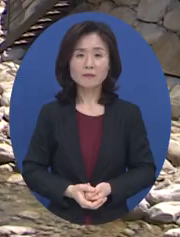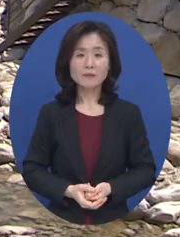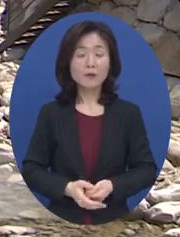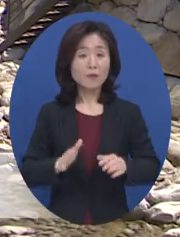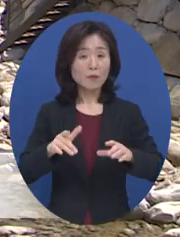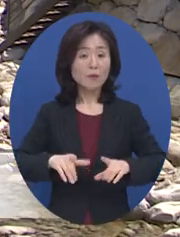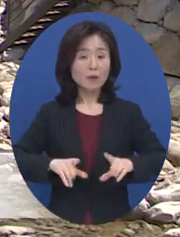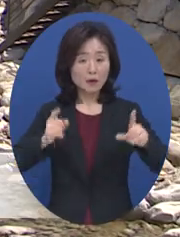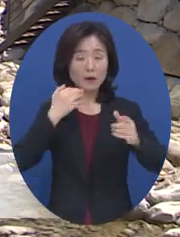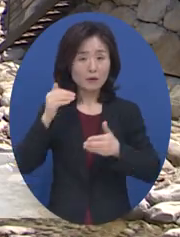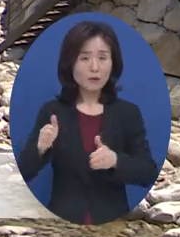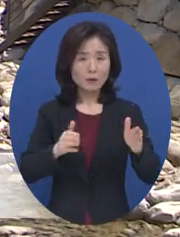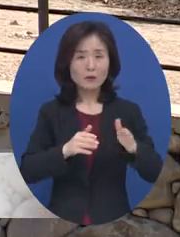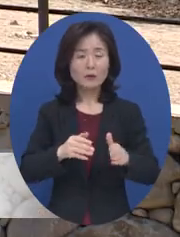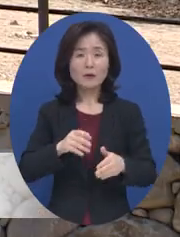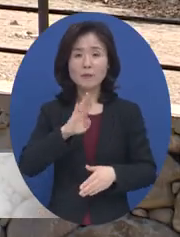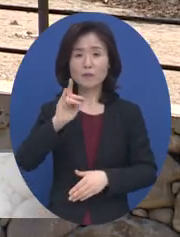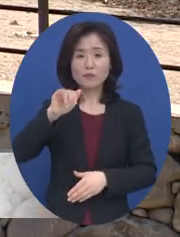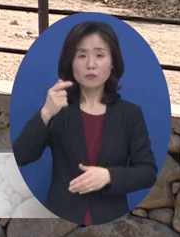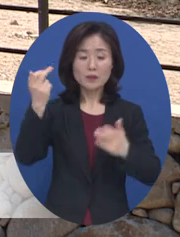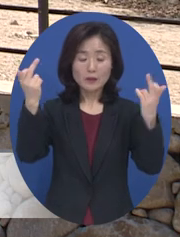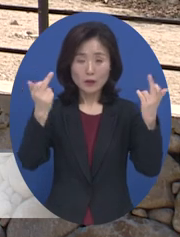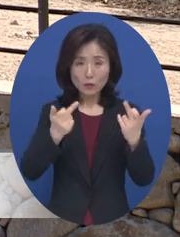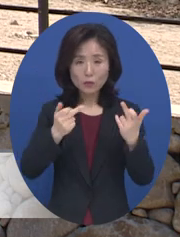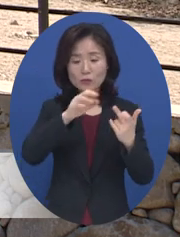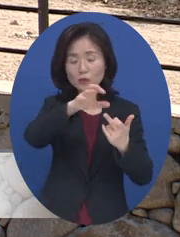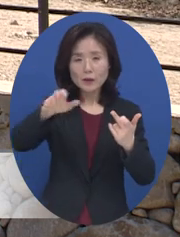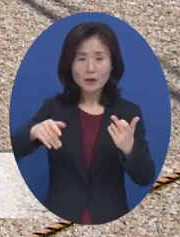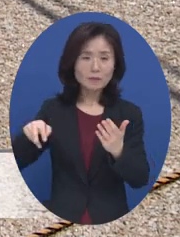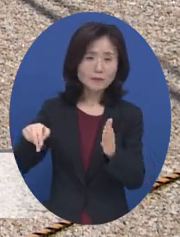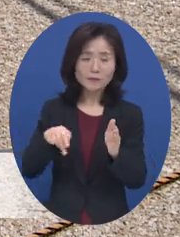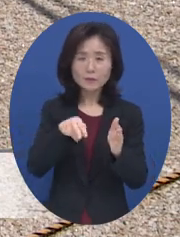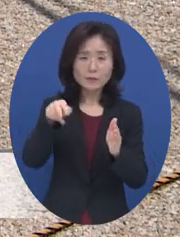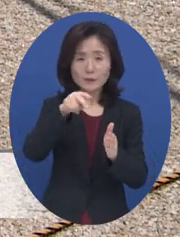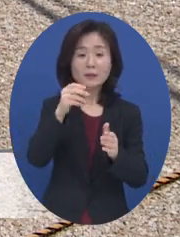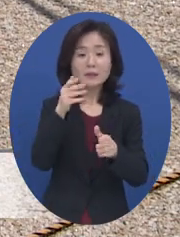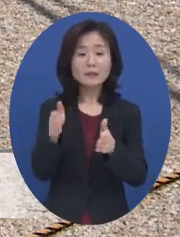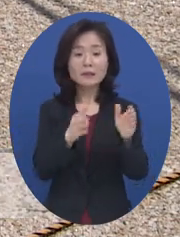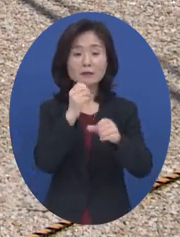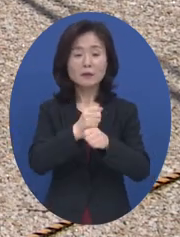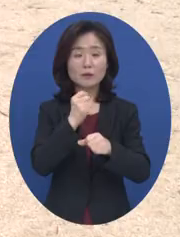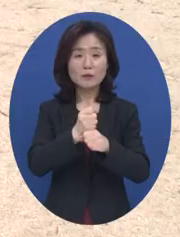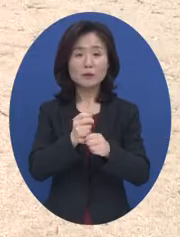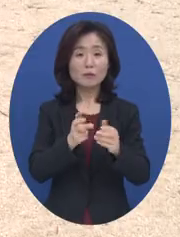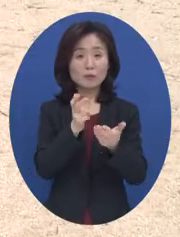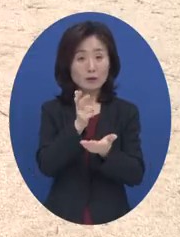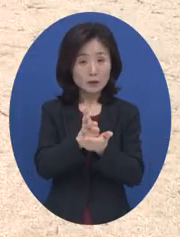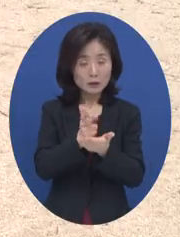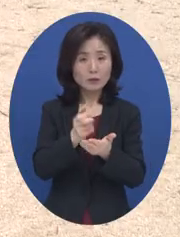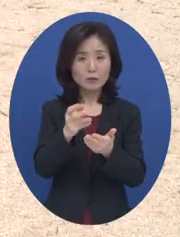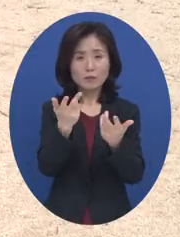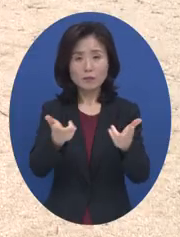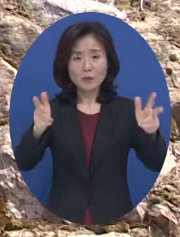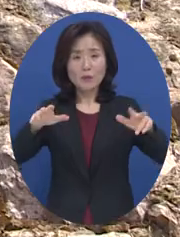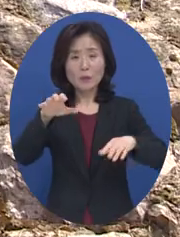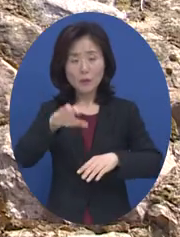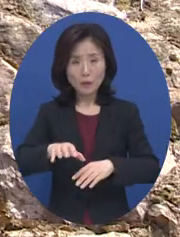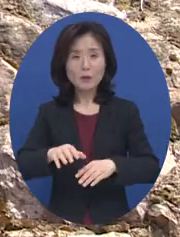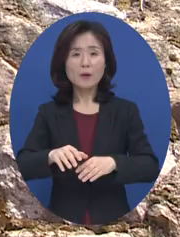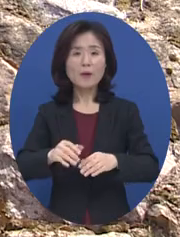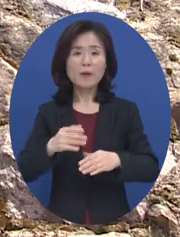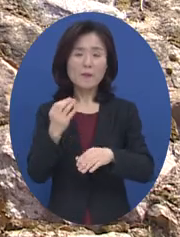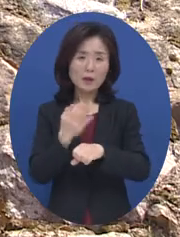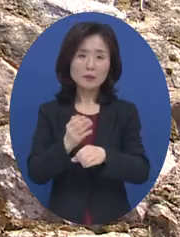생각이고 올해 경기도는 백운계곡 주변 산책로를 만들고 주차장과 데크 광탄 등 관광객들을 위한 편의시설을